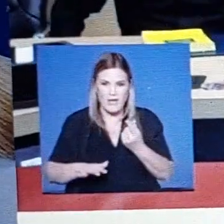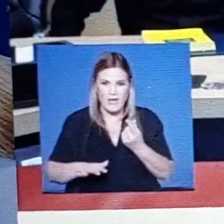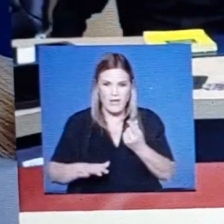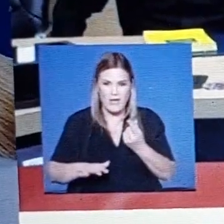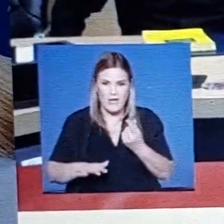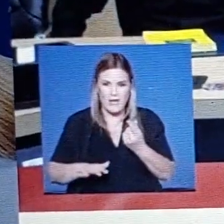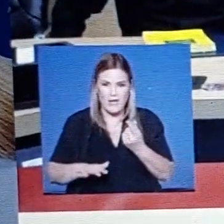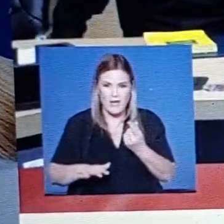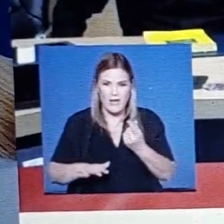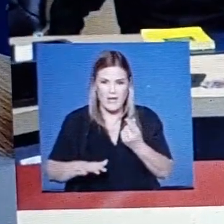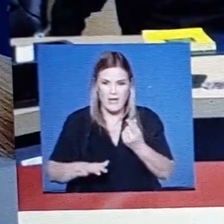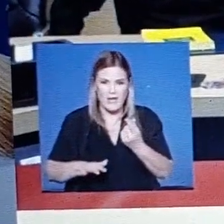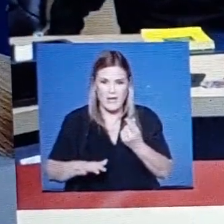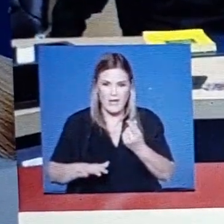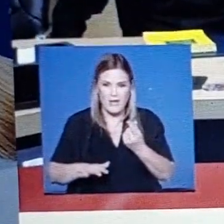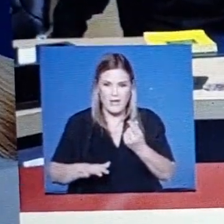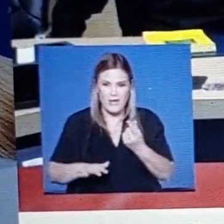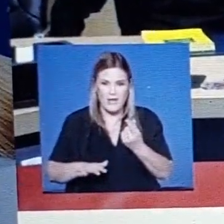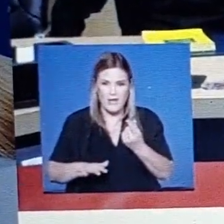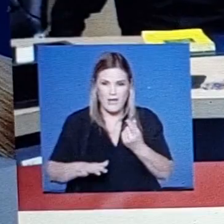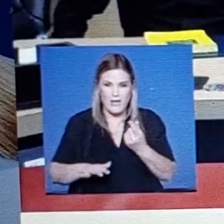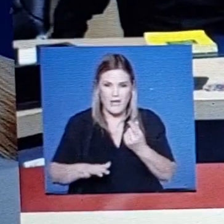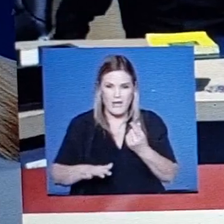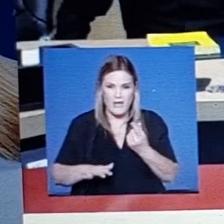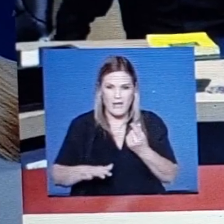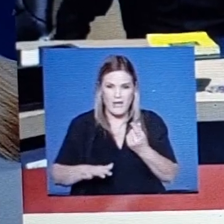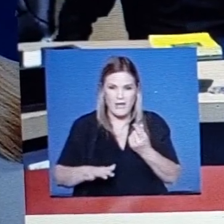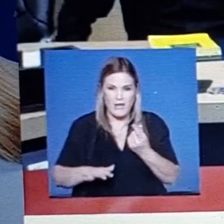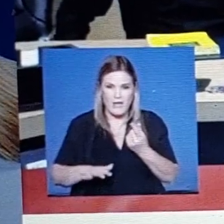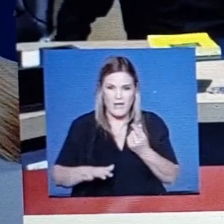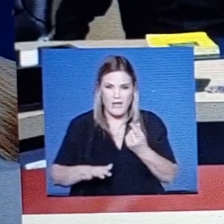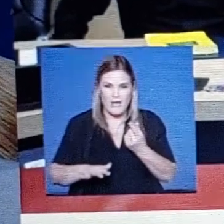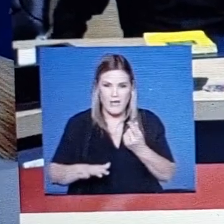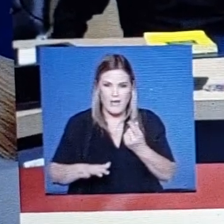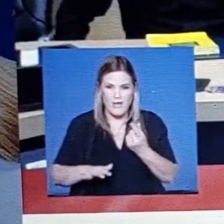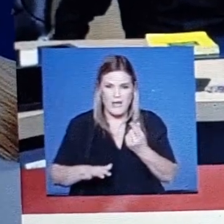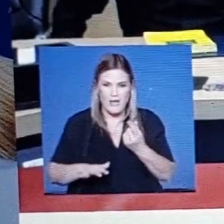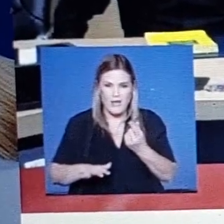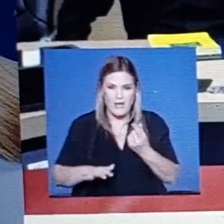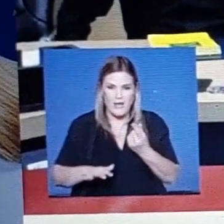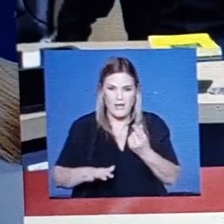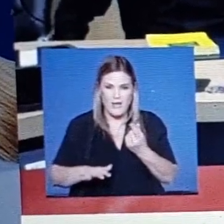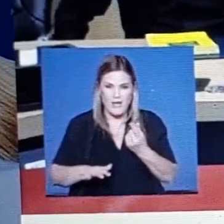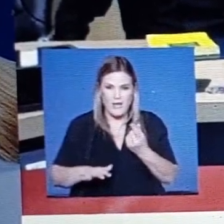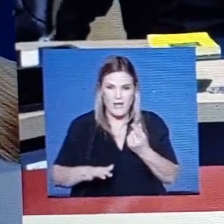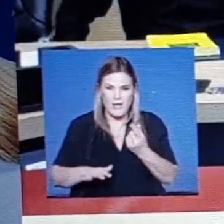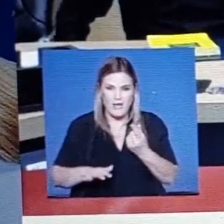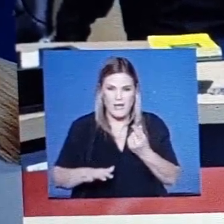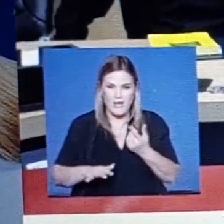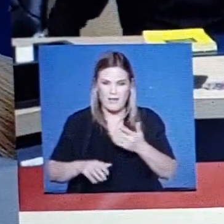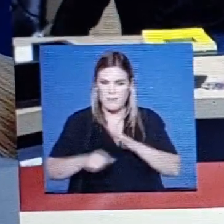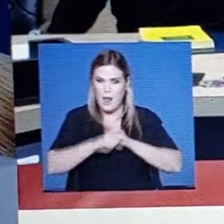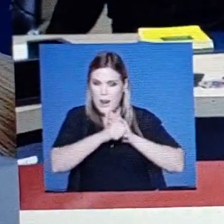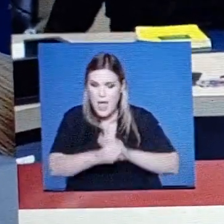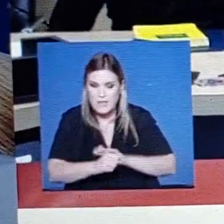Et tout ça se passe alors que des pressions extrêmement lourdes du gouvernement américain s'exercent sur